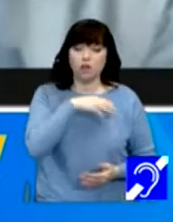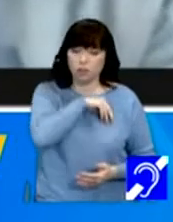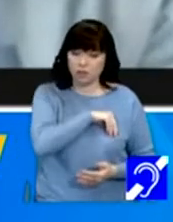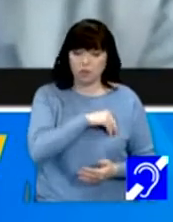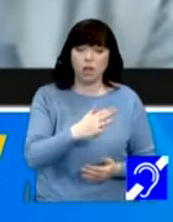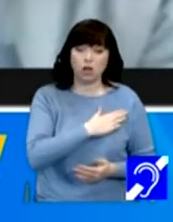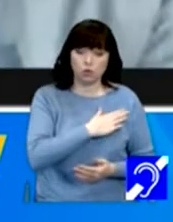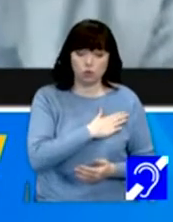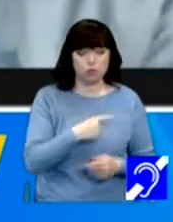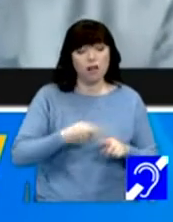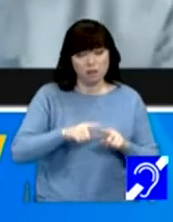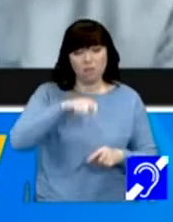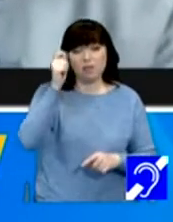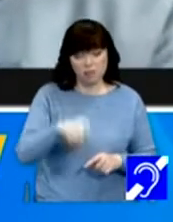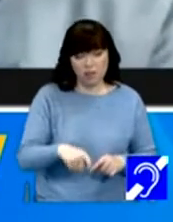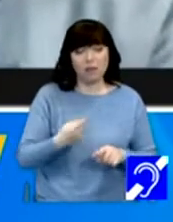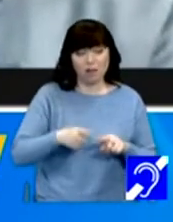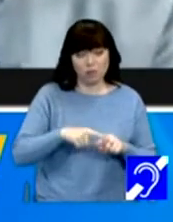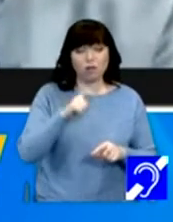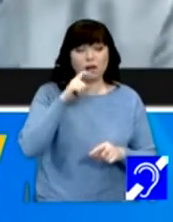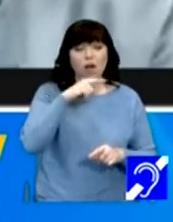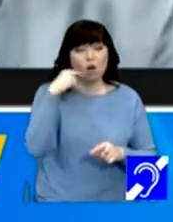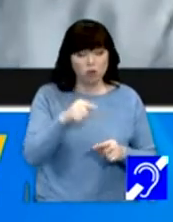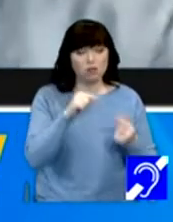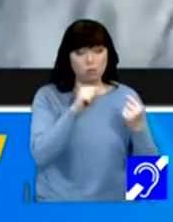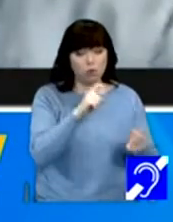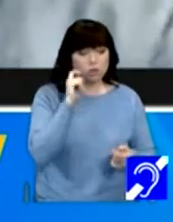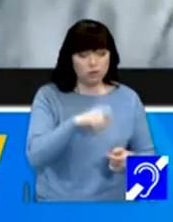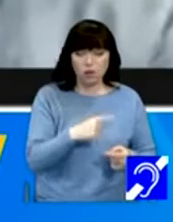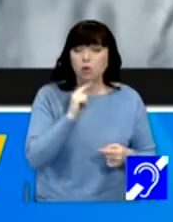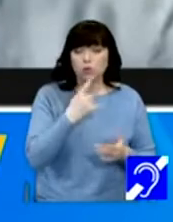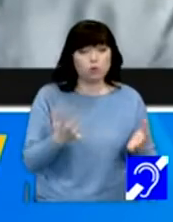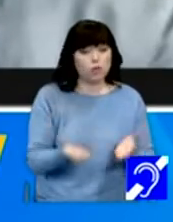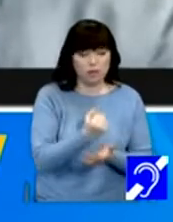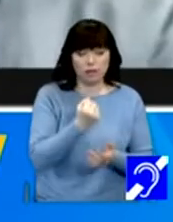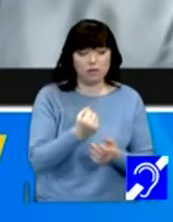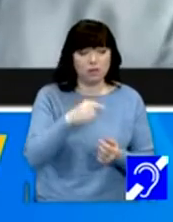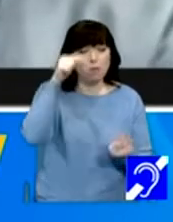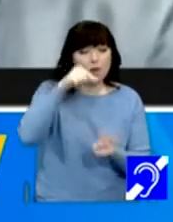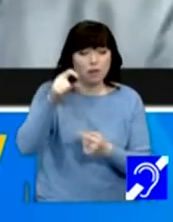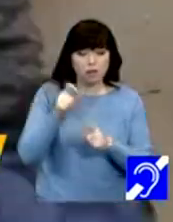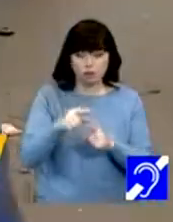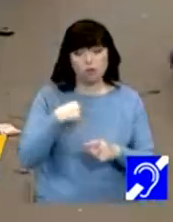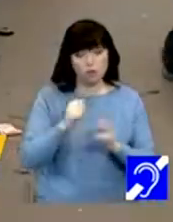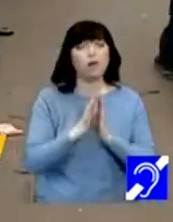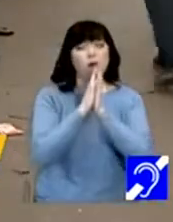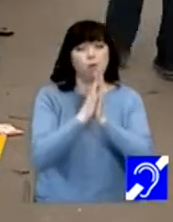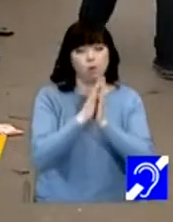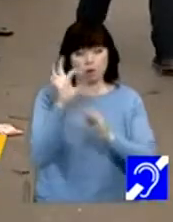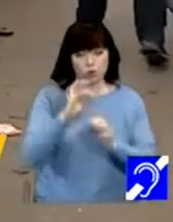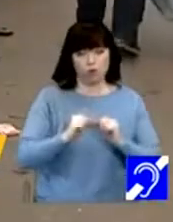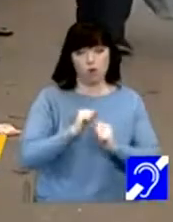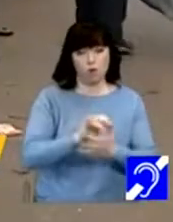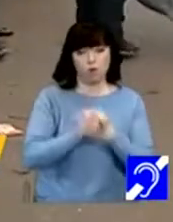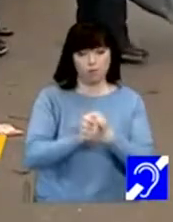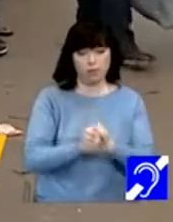этой войне, конечно же, которую ведет Россия против Украины, трудно найти подходящие слова, но мы молимся о мире. De la începutul